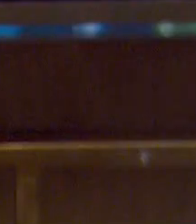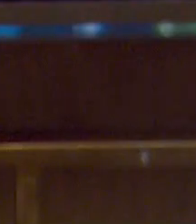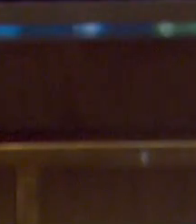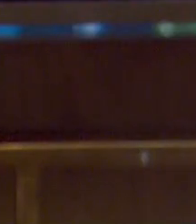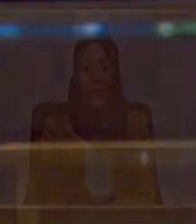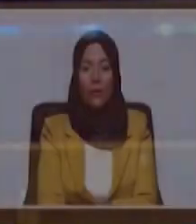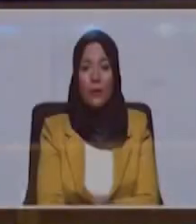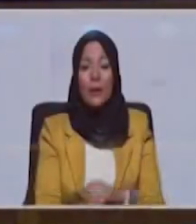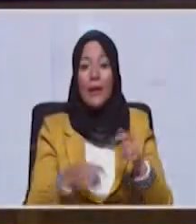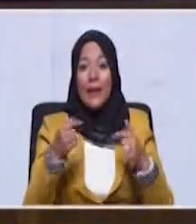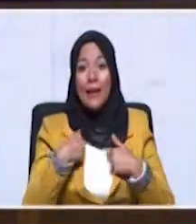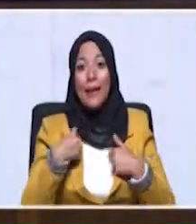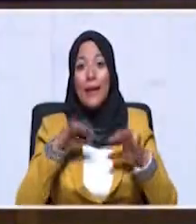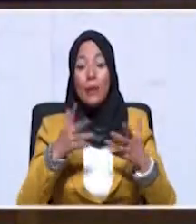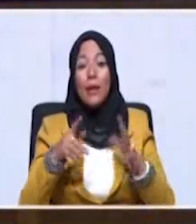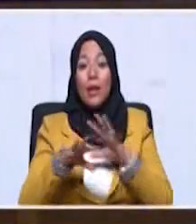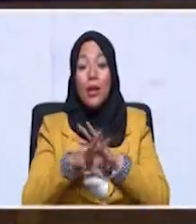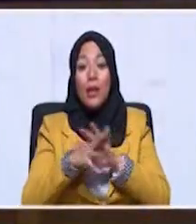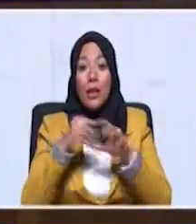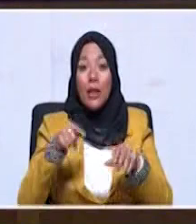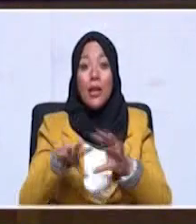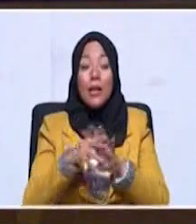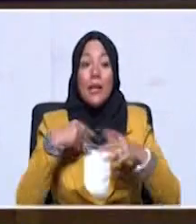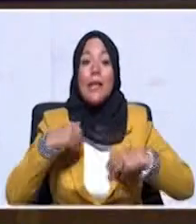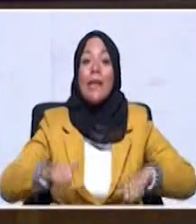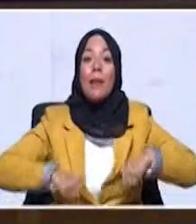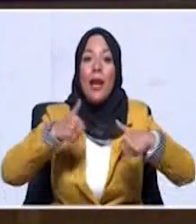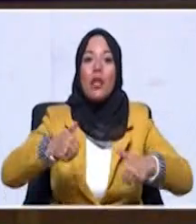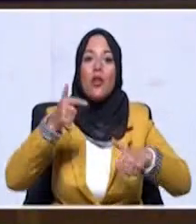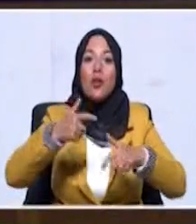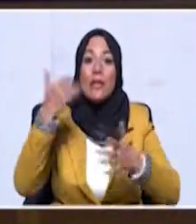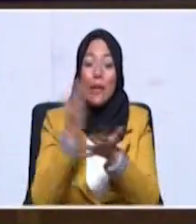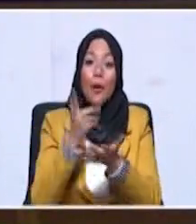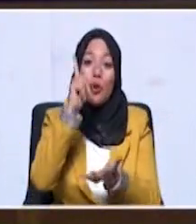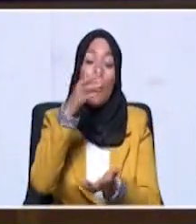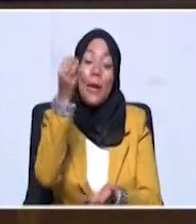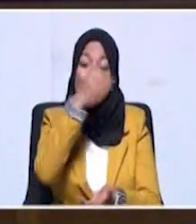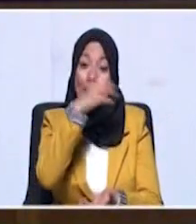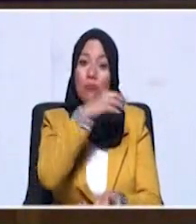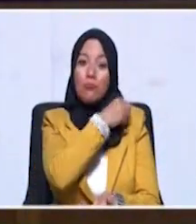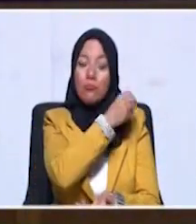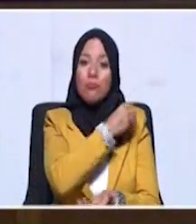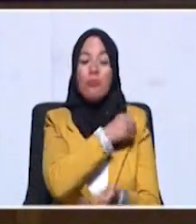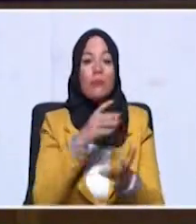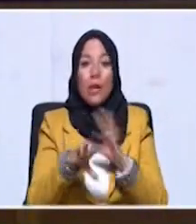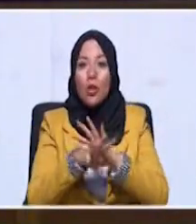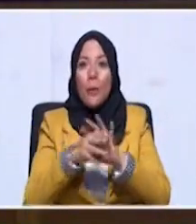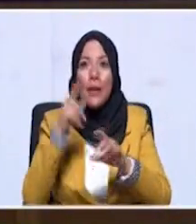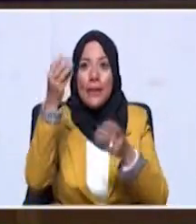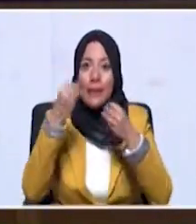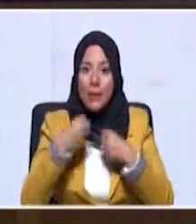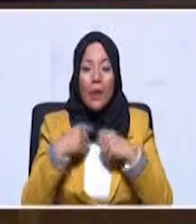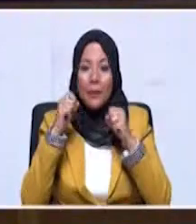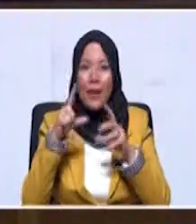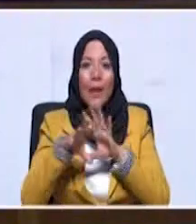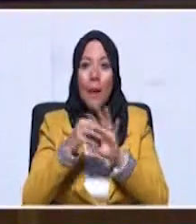كيف نجتهد في هذا الشهر كيف نفوز بثوابه واجره ا